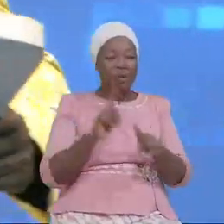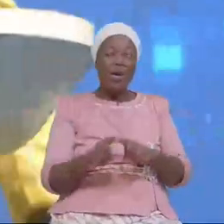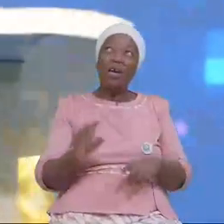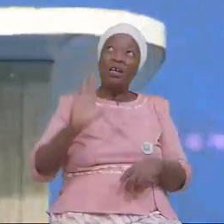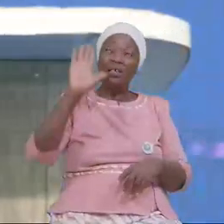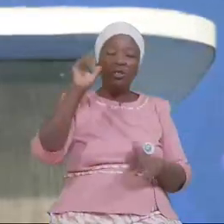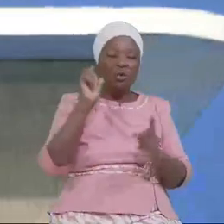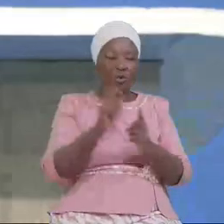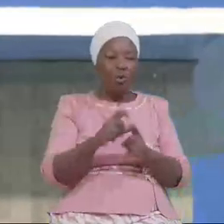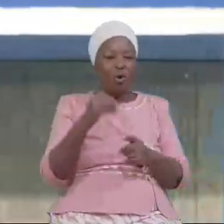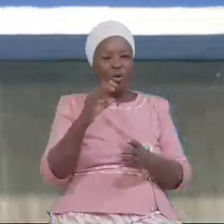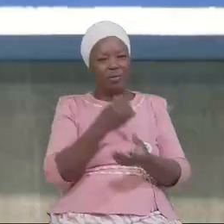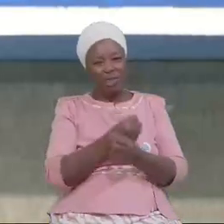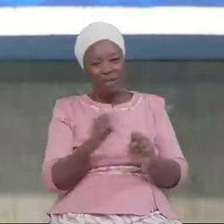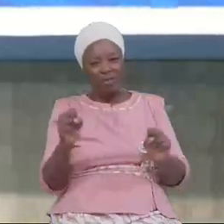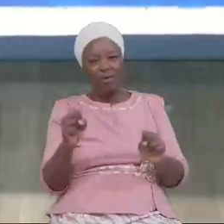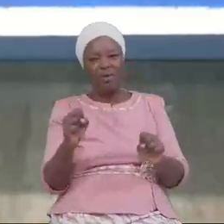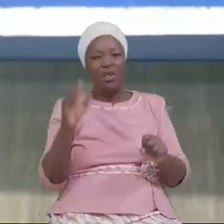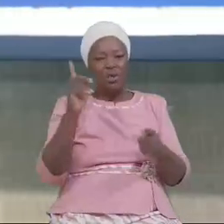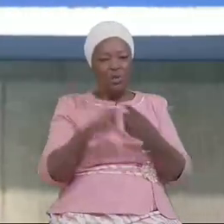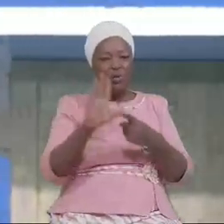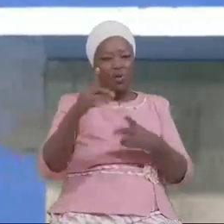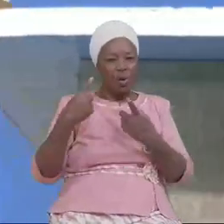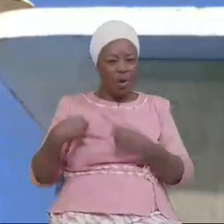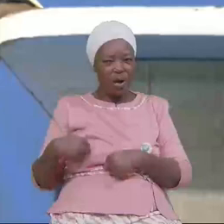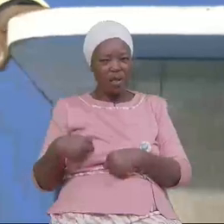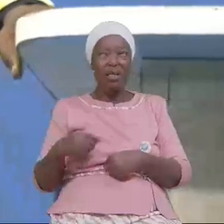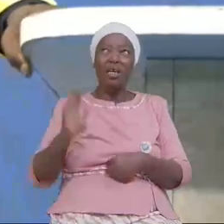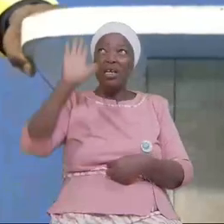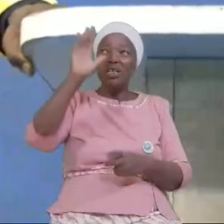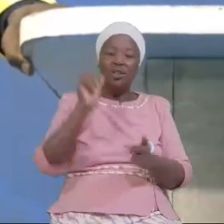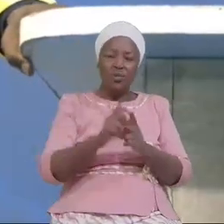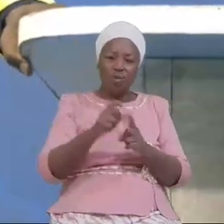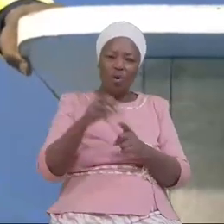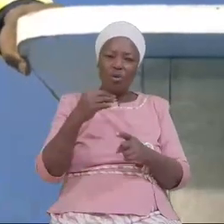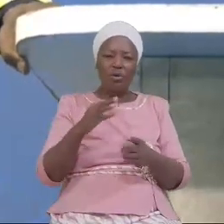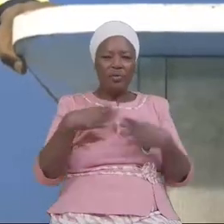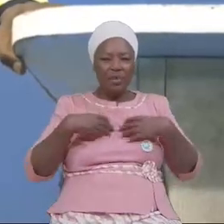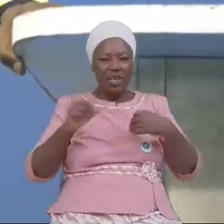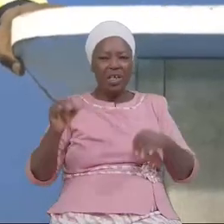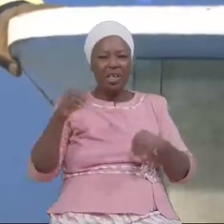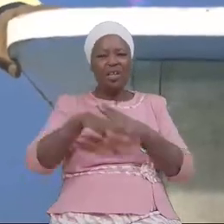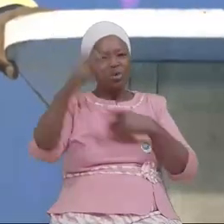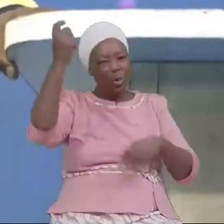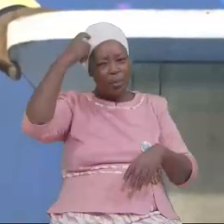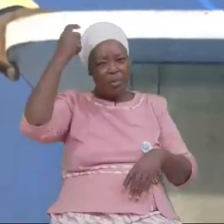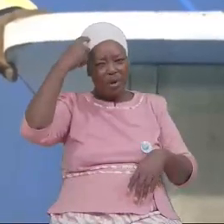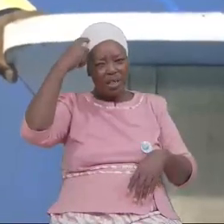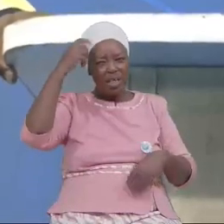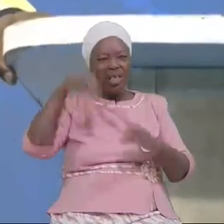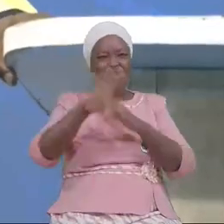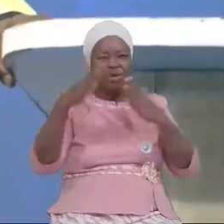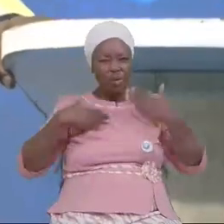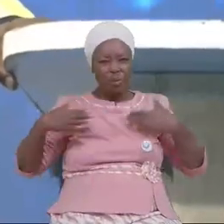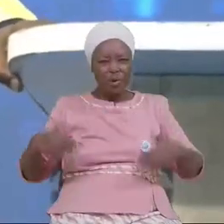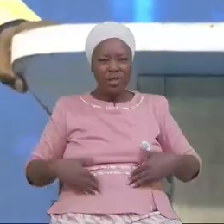de salut à votre cœur, sa parole de guérison à votre cerveau, à votre corps,